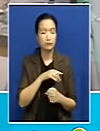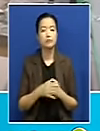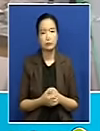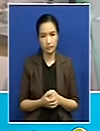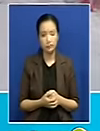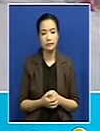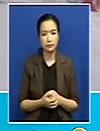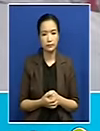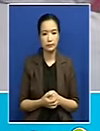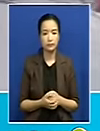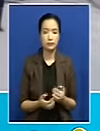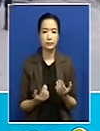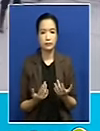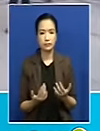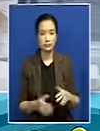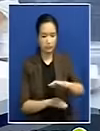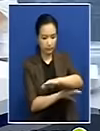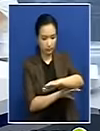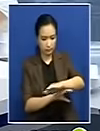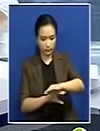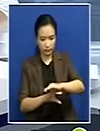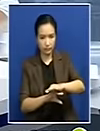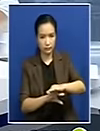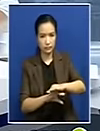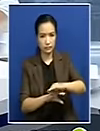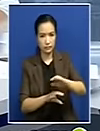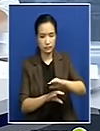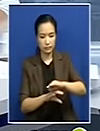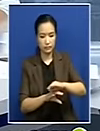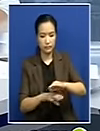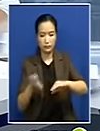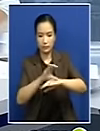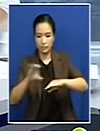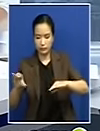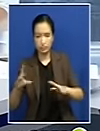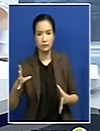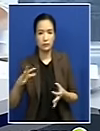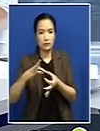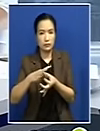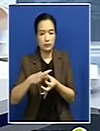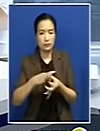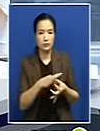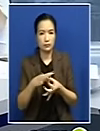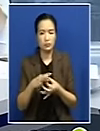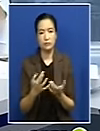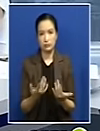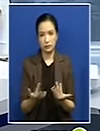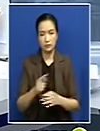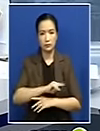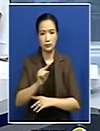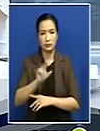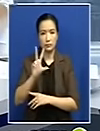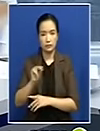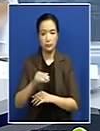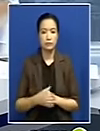งซึ่งก็รับสัมปทานโดย BM เหมือนกันก ็ อาจจะต้องมีการเจรจากันเดี๋ยวรอผลฮะจากนี้30วันนะครับท